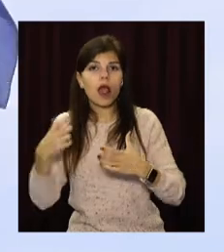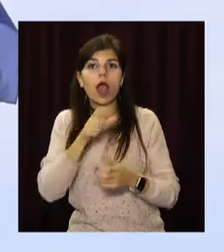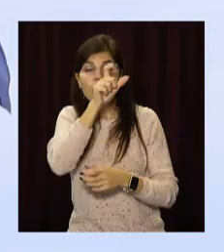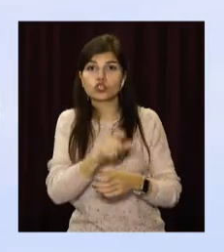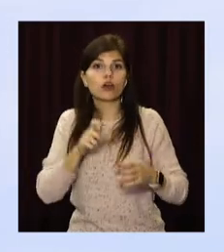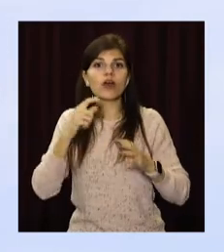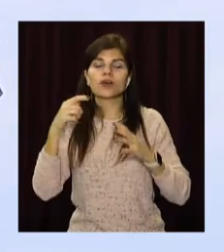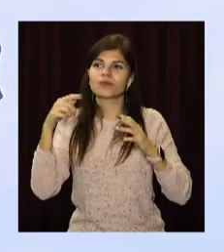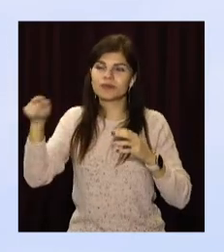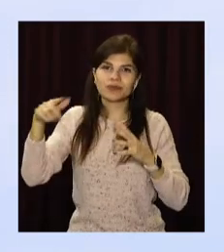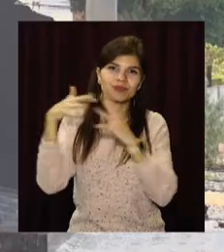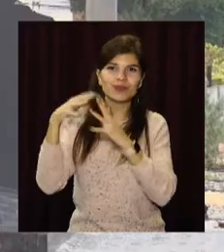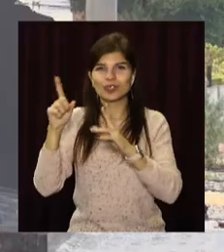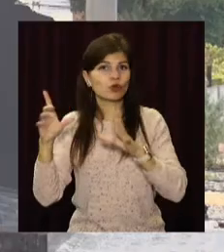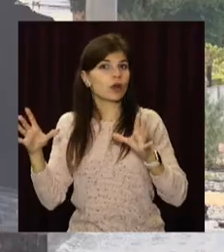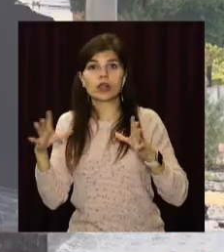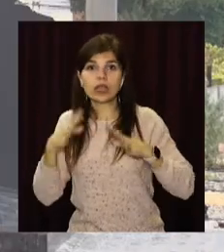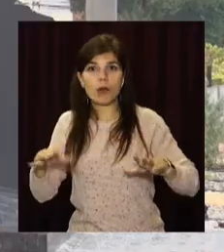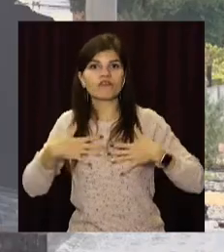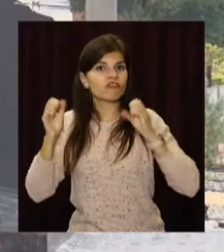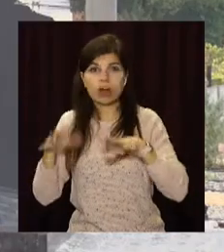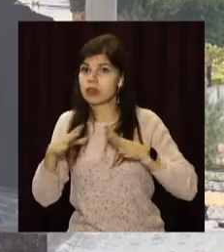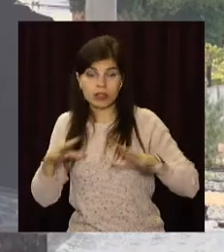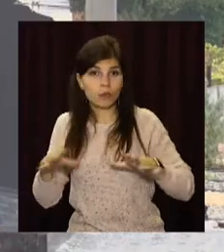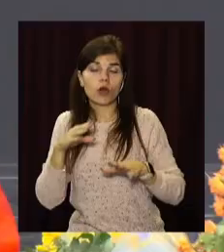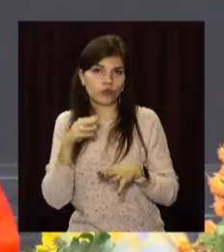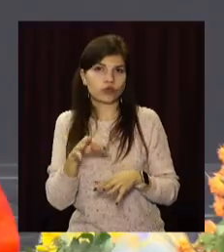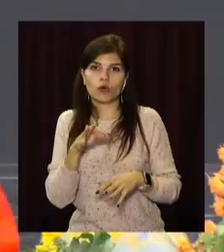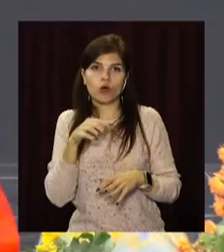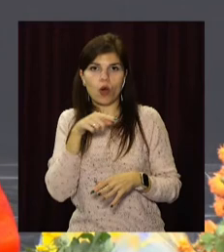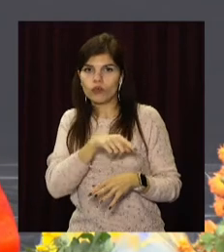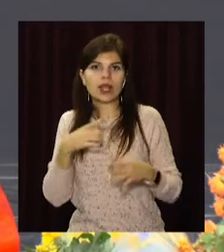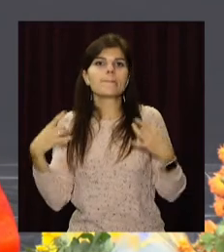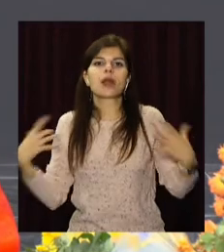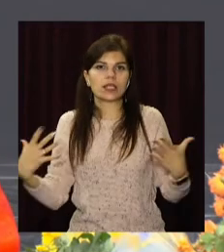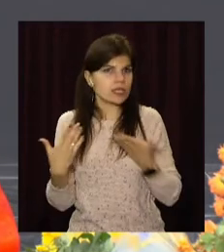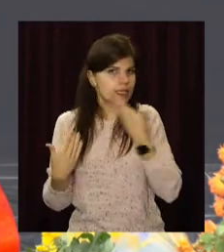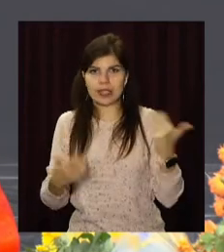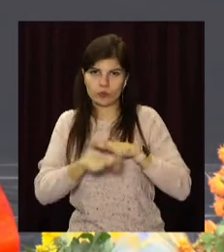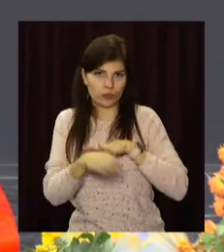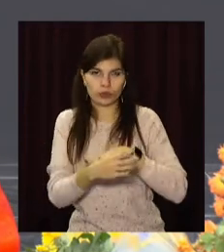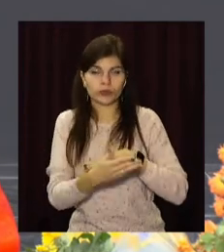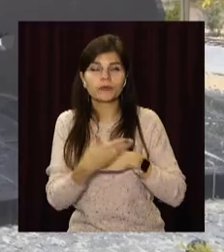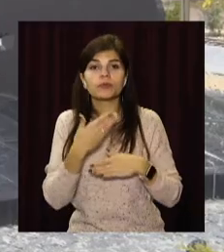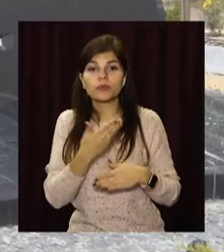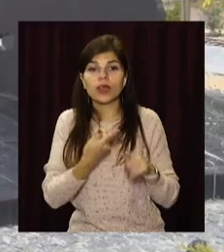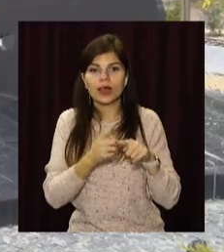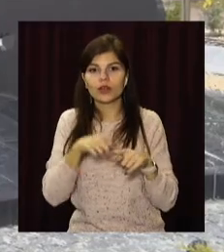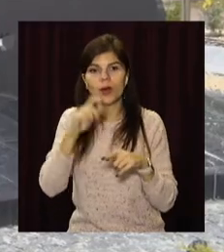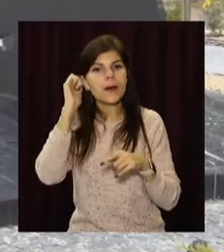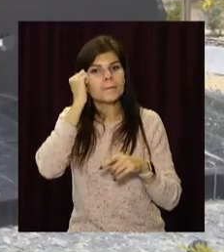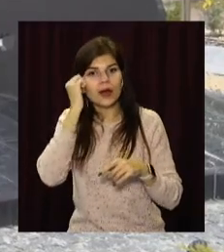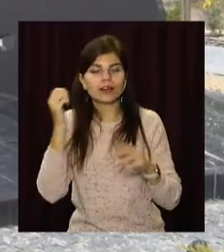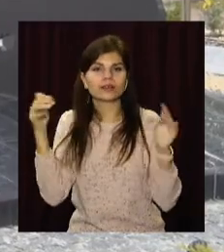на Сході, хто повернувся додому, у Слобожанському встановили пам'ятник захисникам України. Саме біля нього і пройшли урочистості. Зібралися